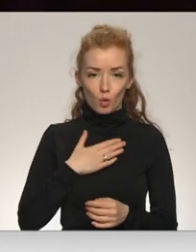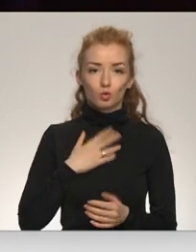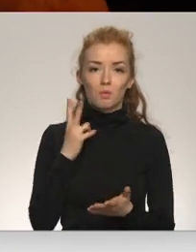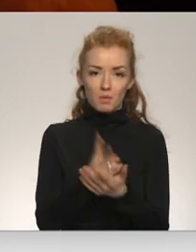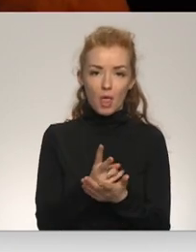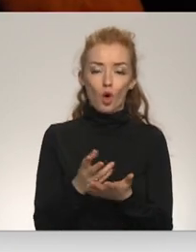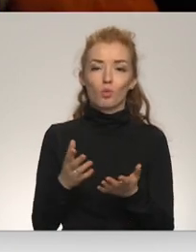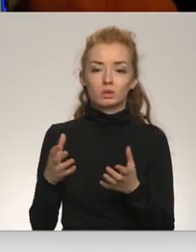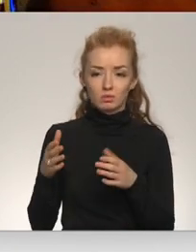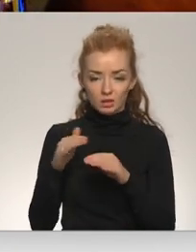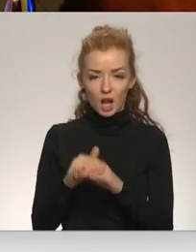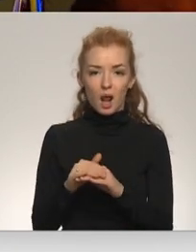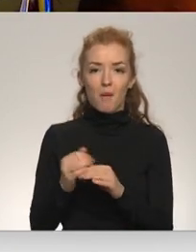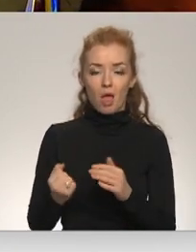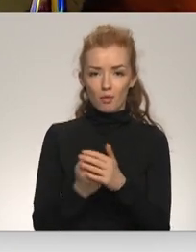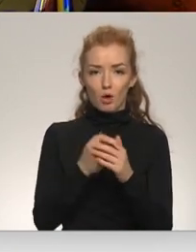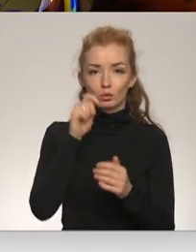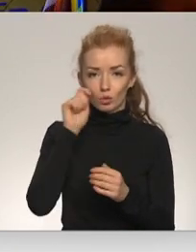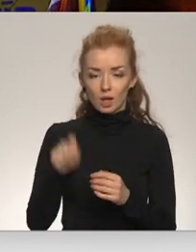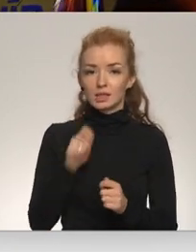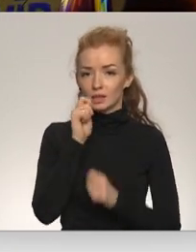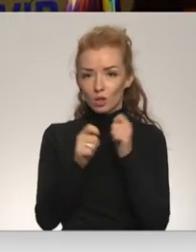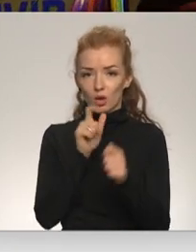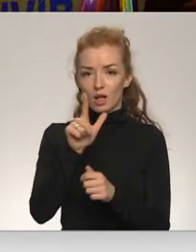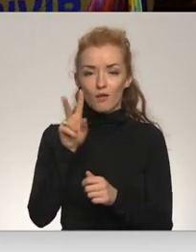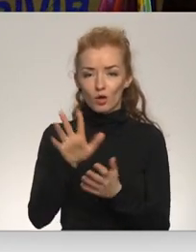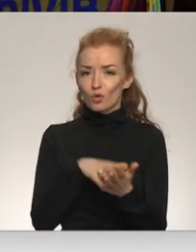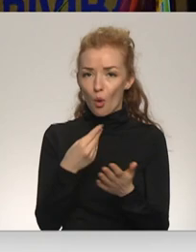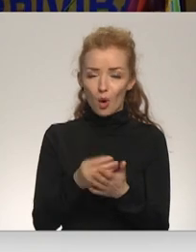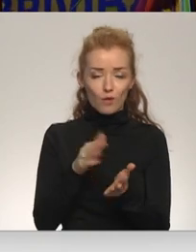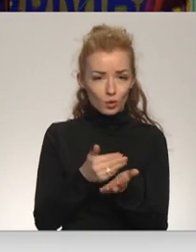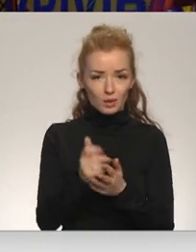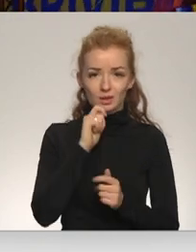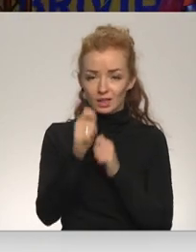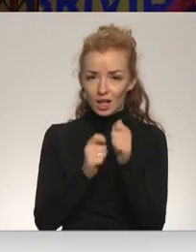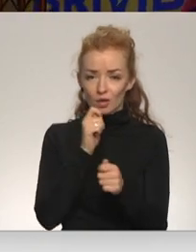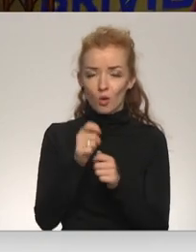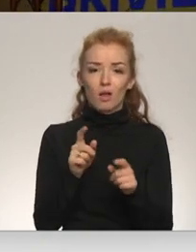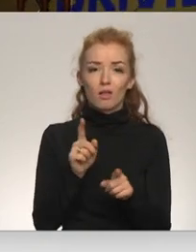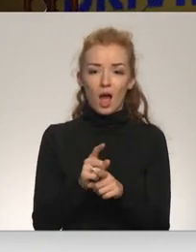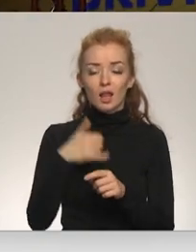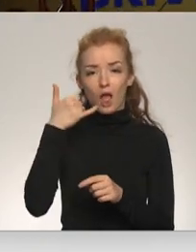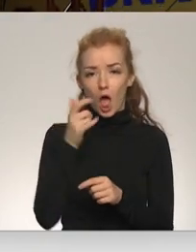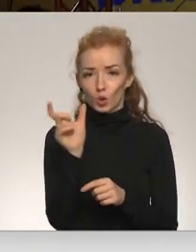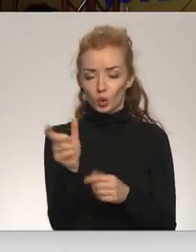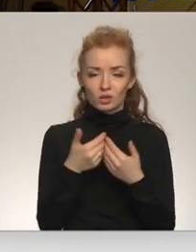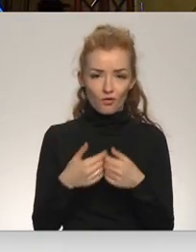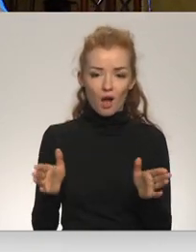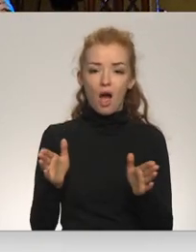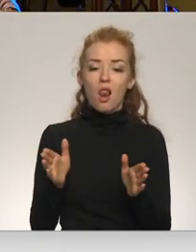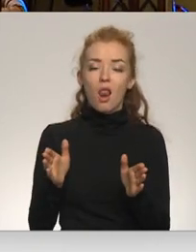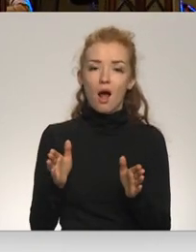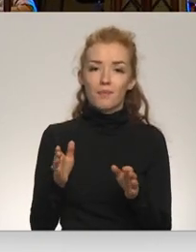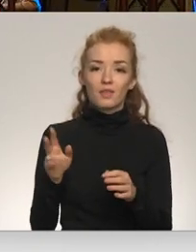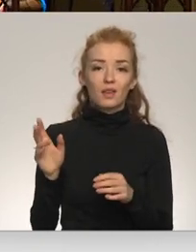palikt kopā ar ukraiņiem. Jā, ziedot LV mājaslapā joprojām var noziedot arī labdarības tālrunis ir atvērts, tā kā